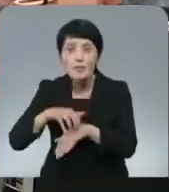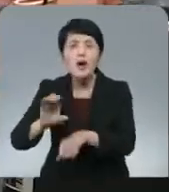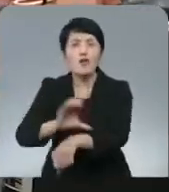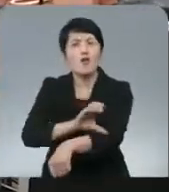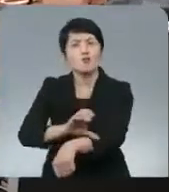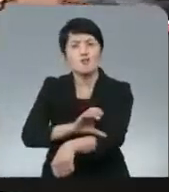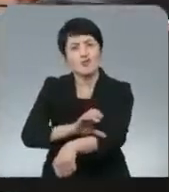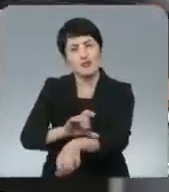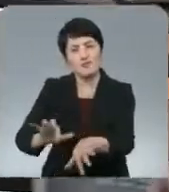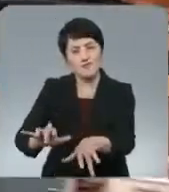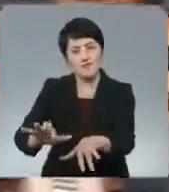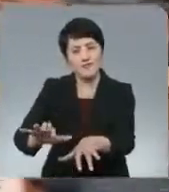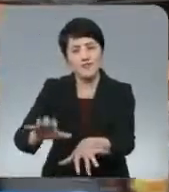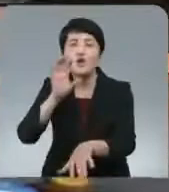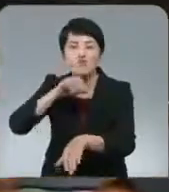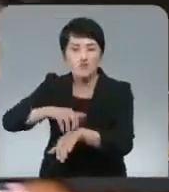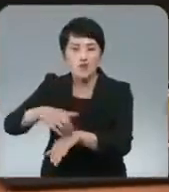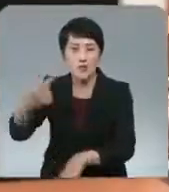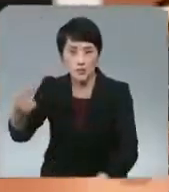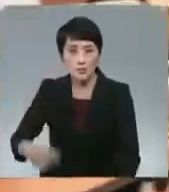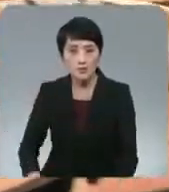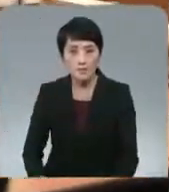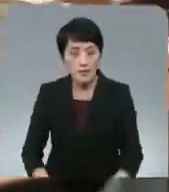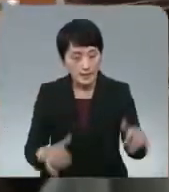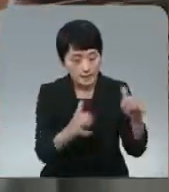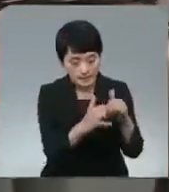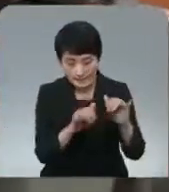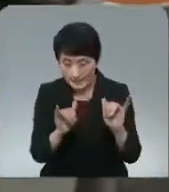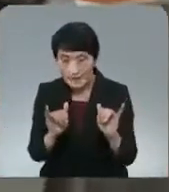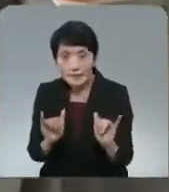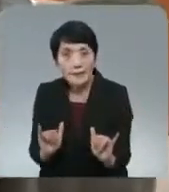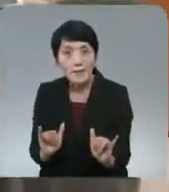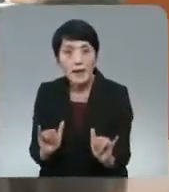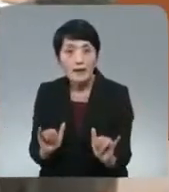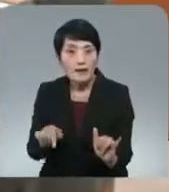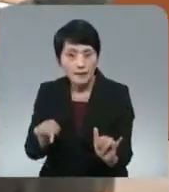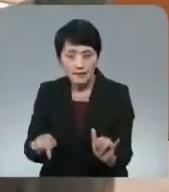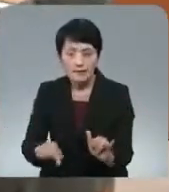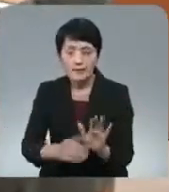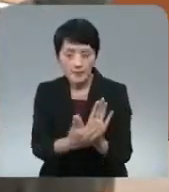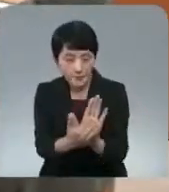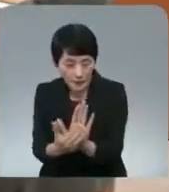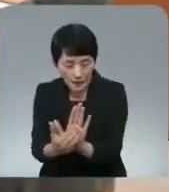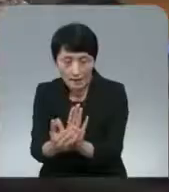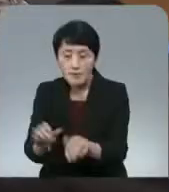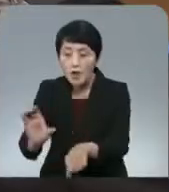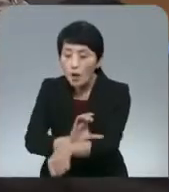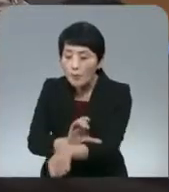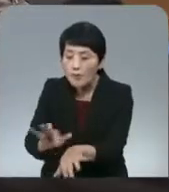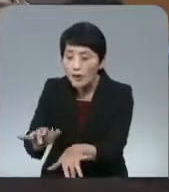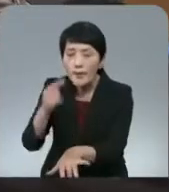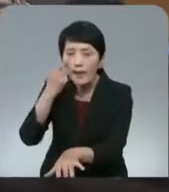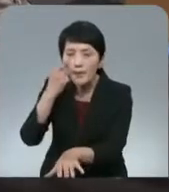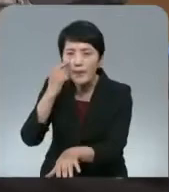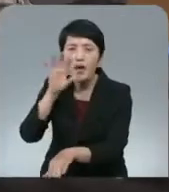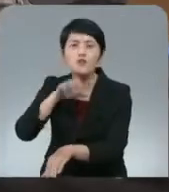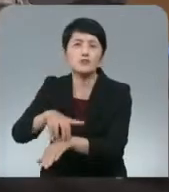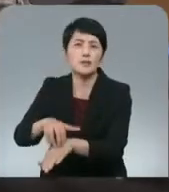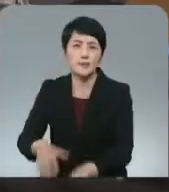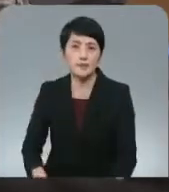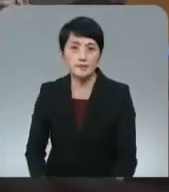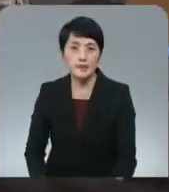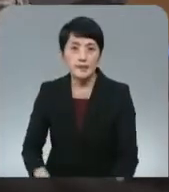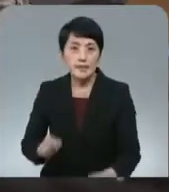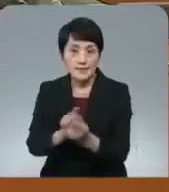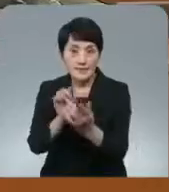từ ngày 18 đến 28 tháng 04 được tập trận lần này tiến hành theo hình thức mô phỏng trên máy tính không diễn tập điều động binh lực thực tế trước